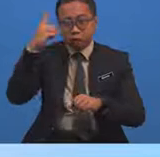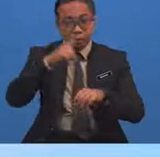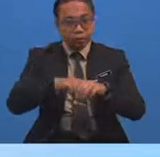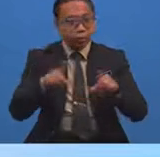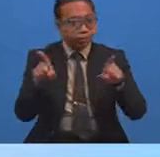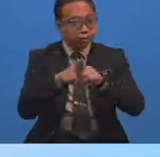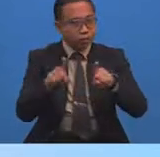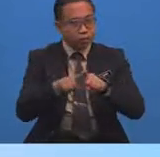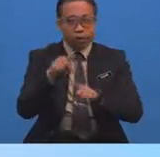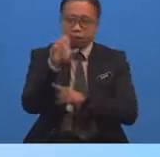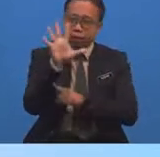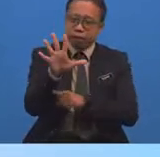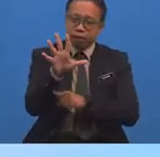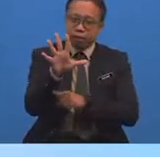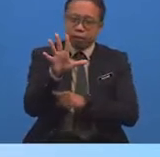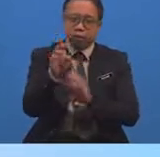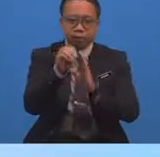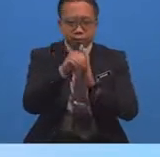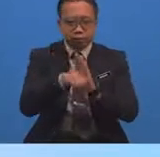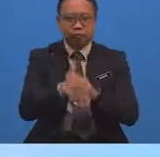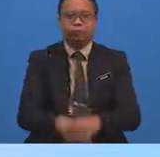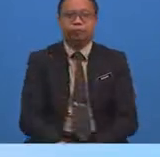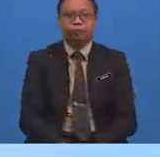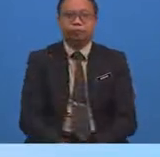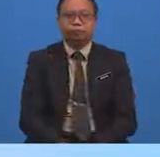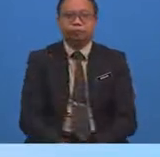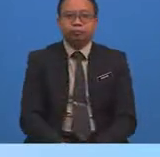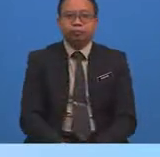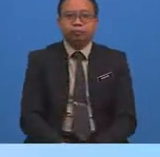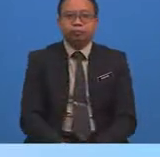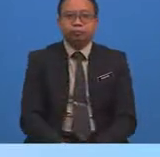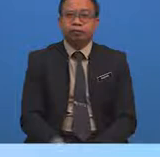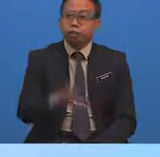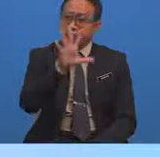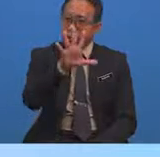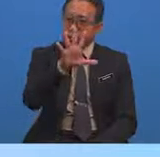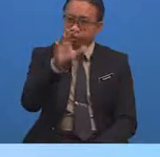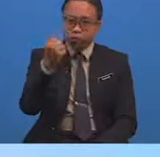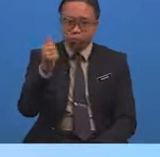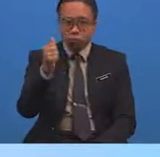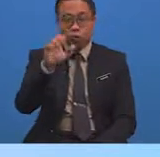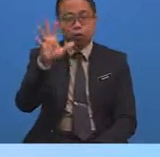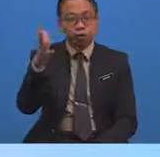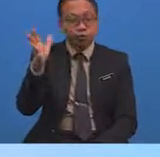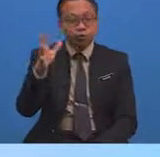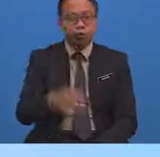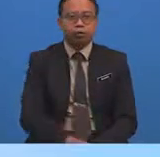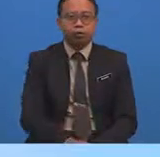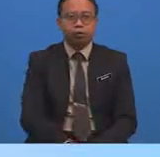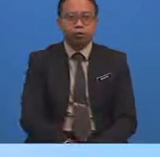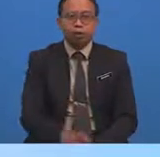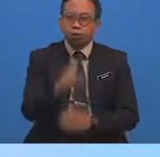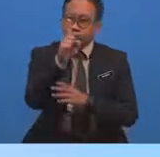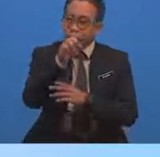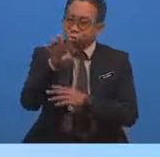bersamaan 5 ini 5sub 15 suku